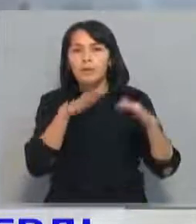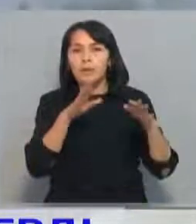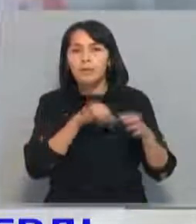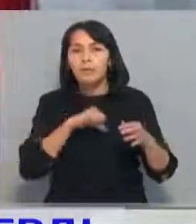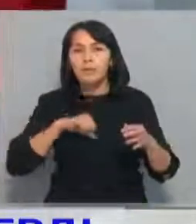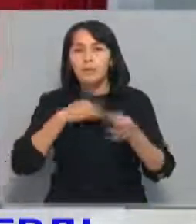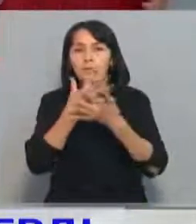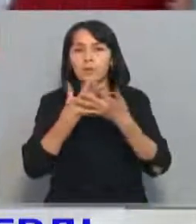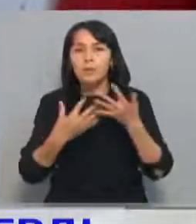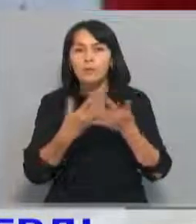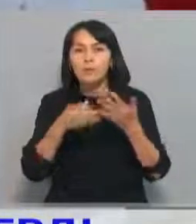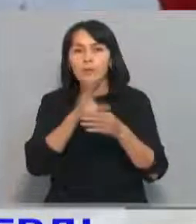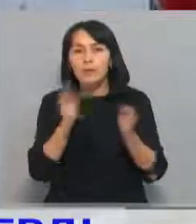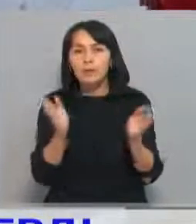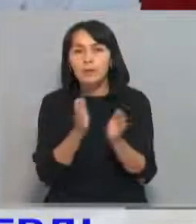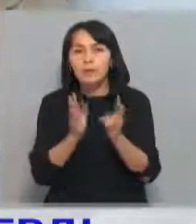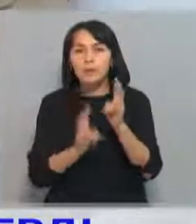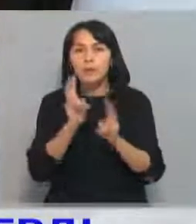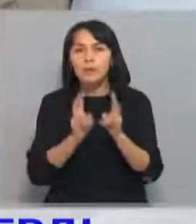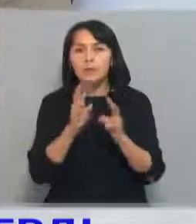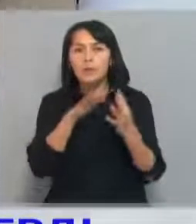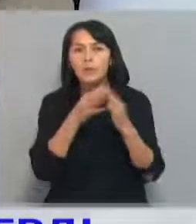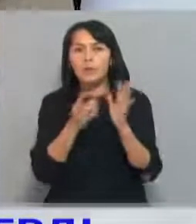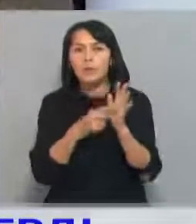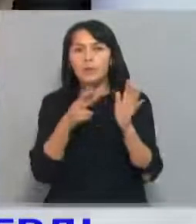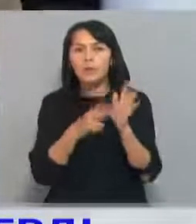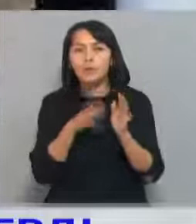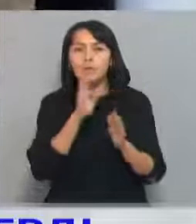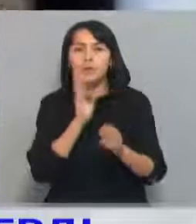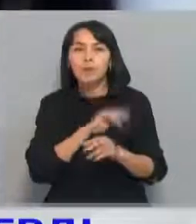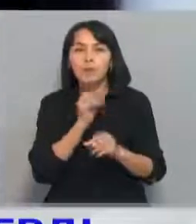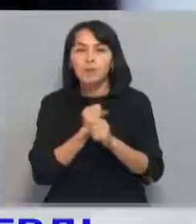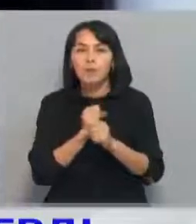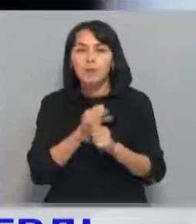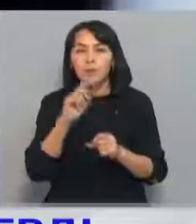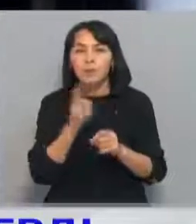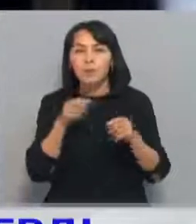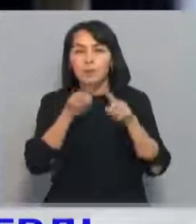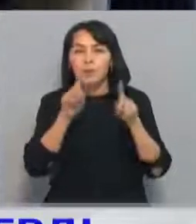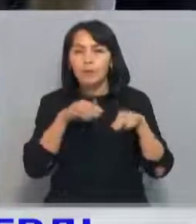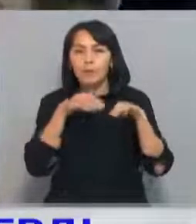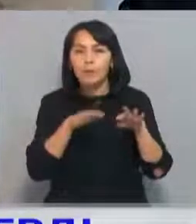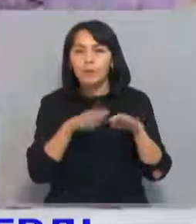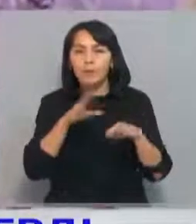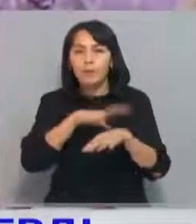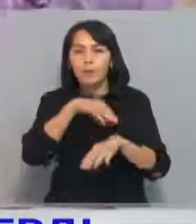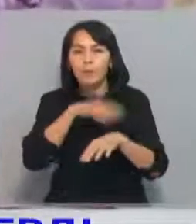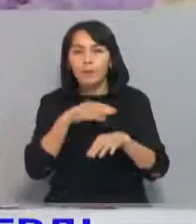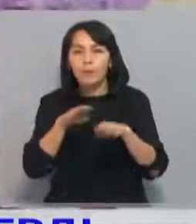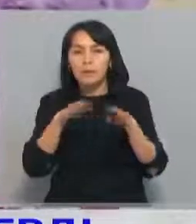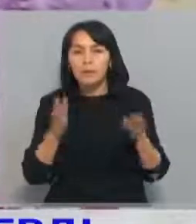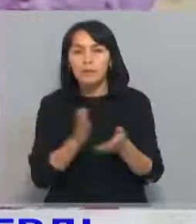осындай атаумен шығарып жатқан шағын кәсіпорында ауылдың 7-8 қыз-келіншегі жұмыс істейді. Бірі көрпе қаптаса, енді бірі мақтасын салып